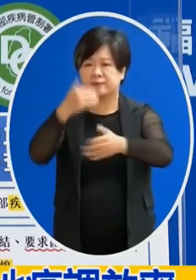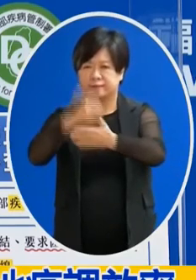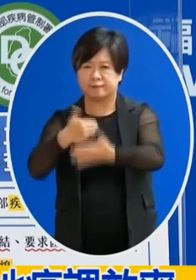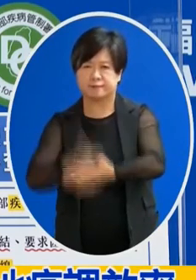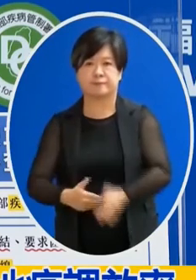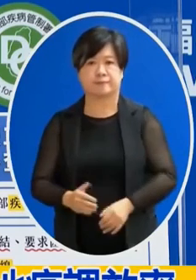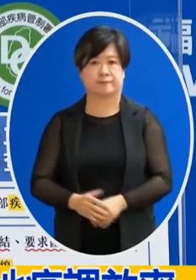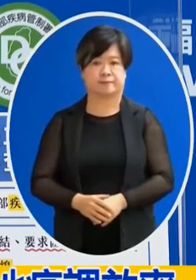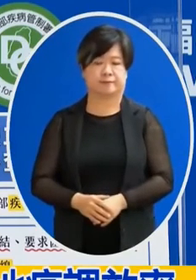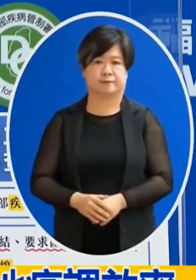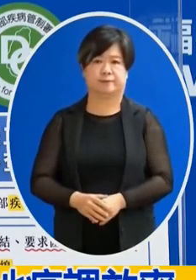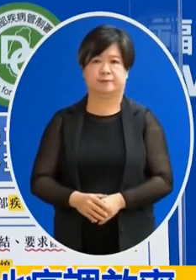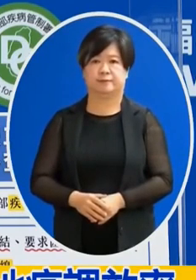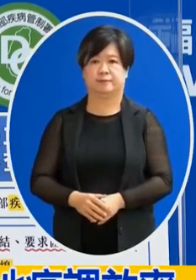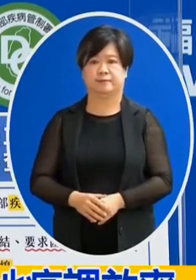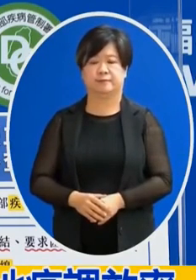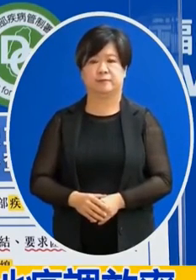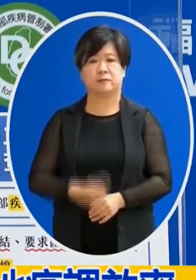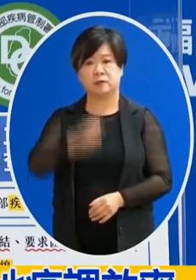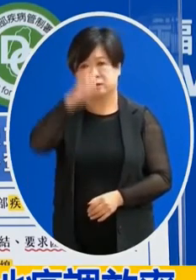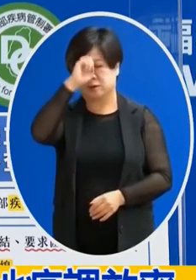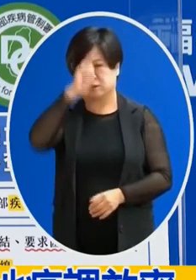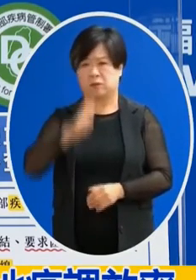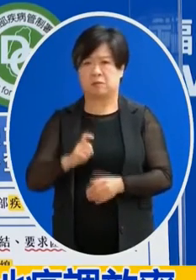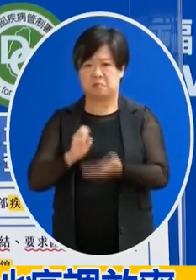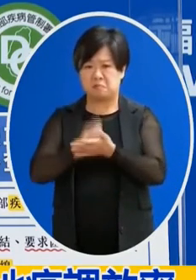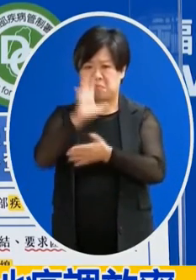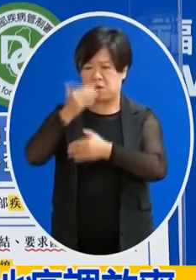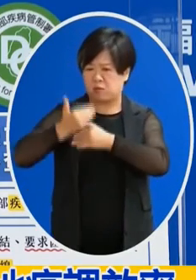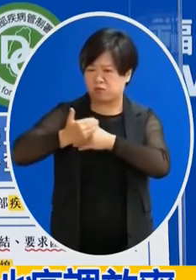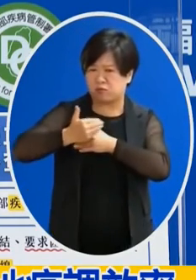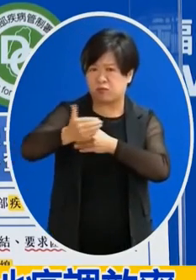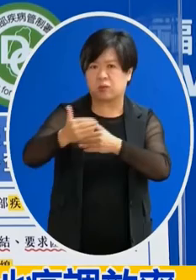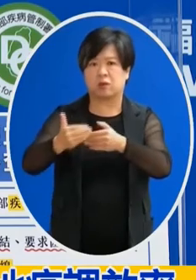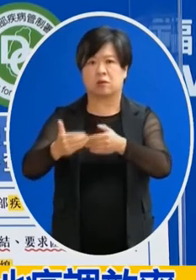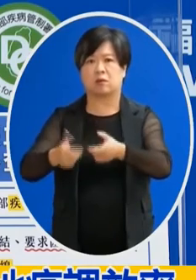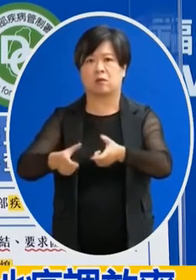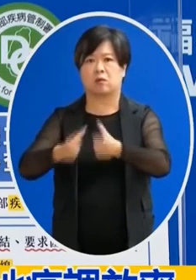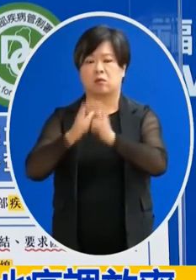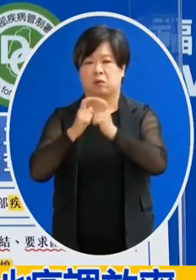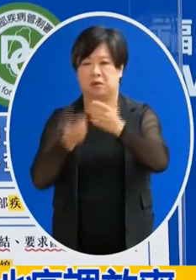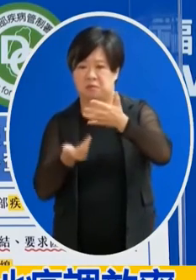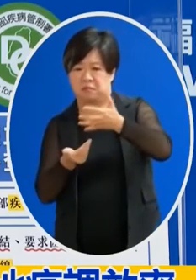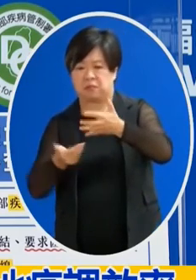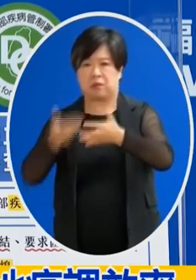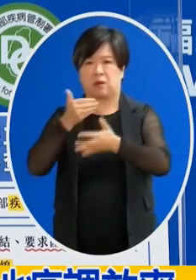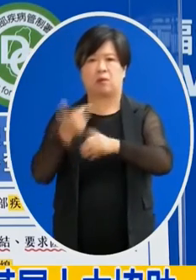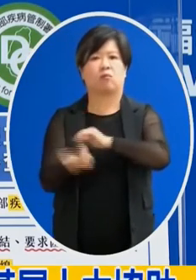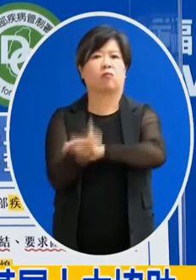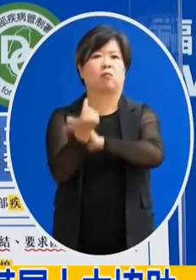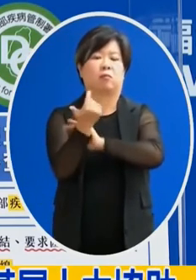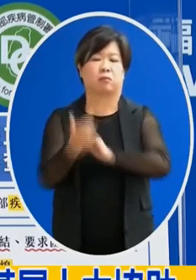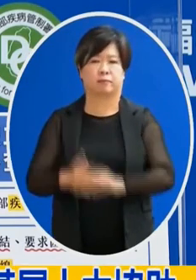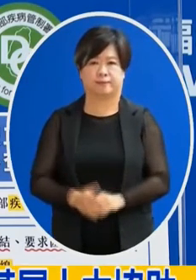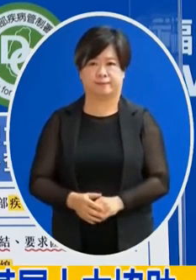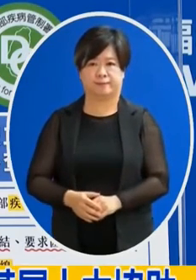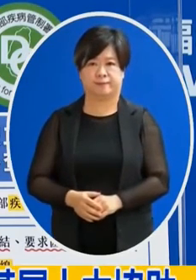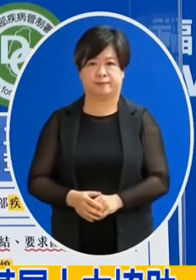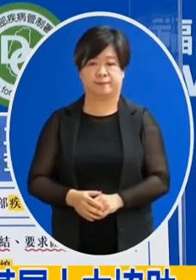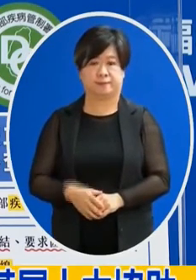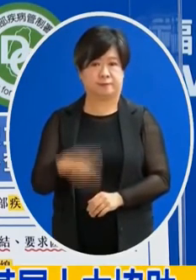啊，这样子可以让整个一个通报回传的速度可以加快啊。第二个